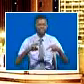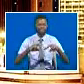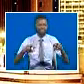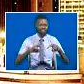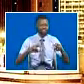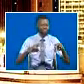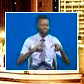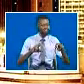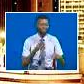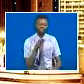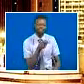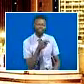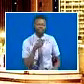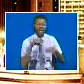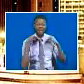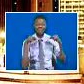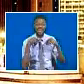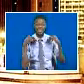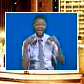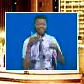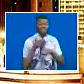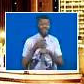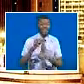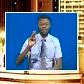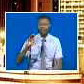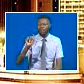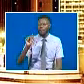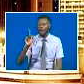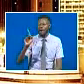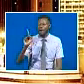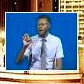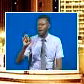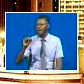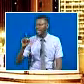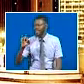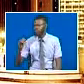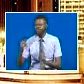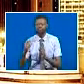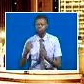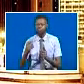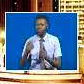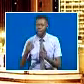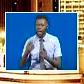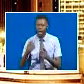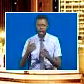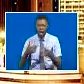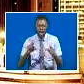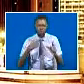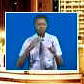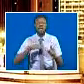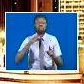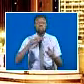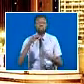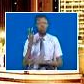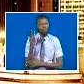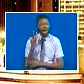za mchungaji mwenye utata Paul Mackenzie kuhusika kwenye mauaji ya Shakahola. Kwenye taarifa kwa vyombo vya habari, mwenyekiti wa tume hiyo